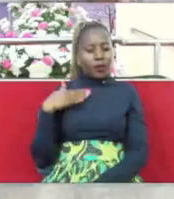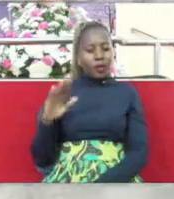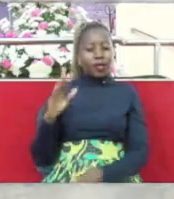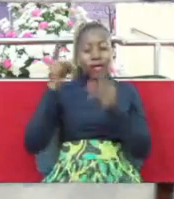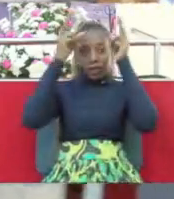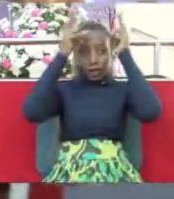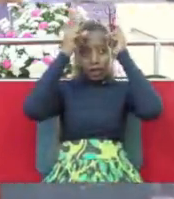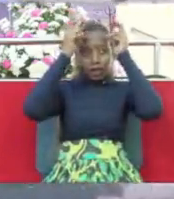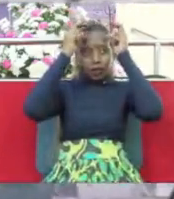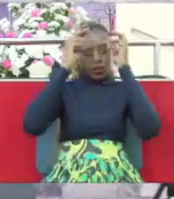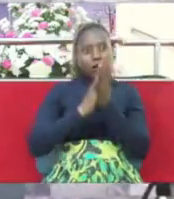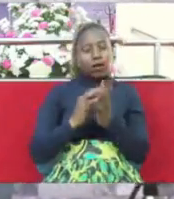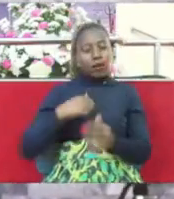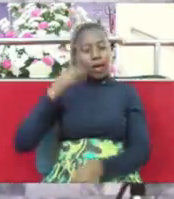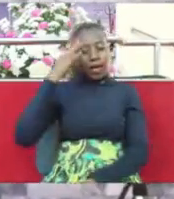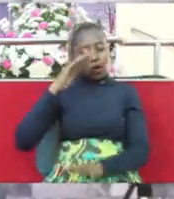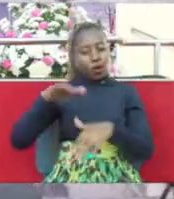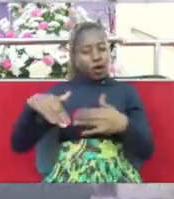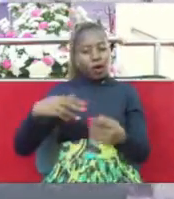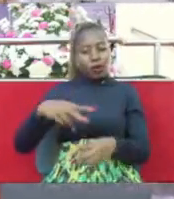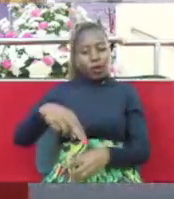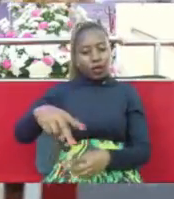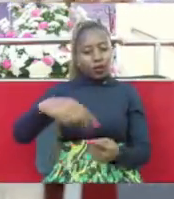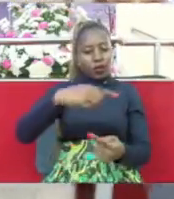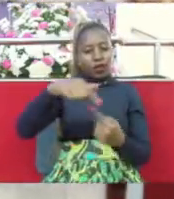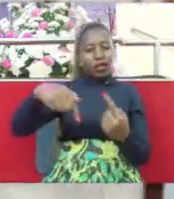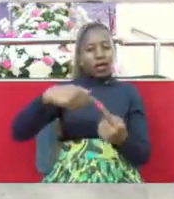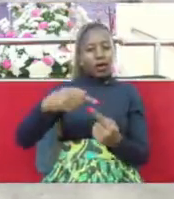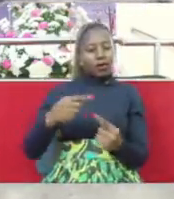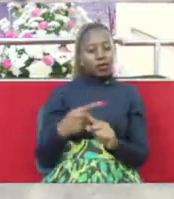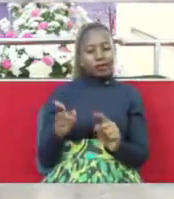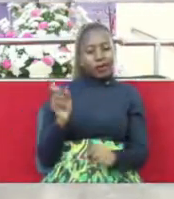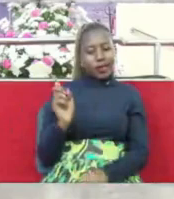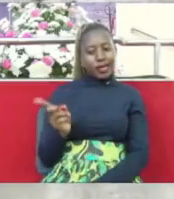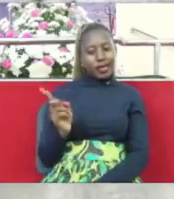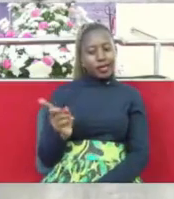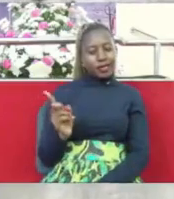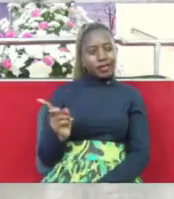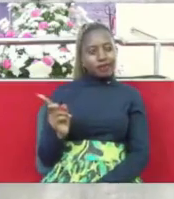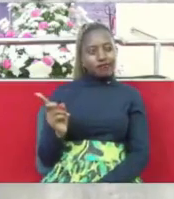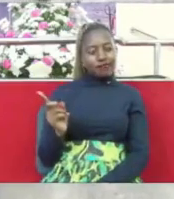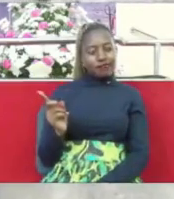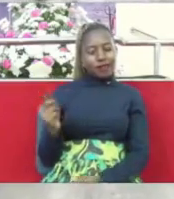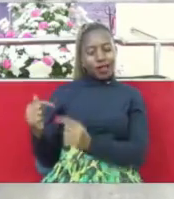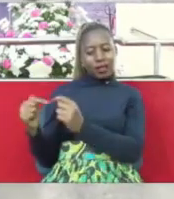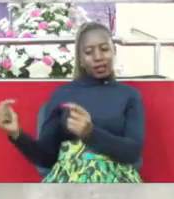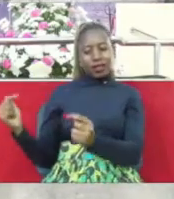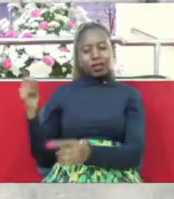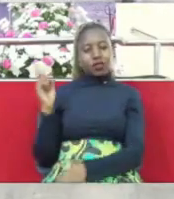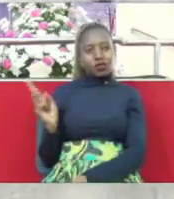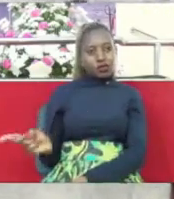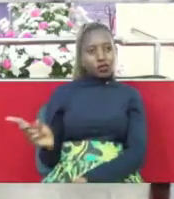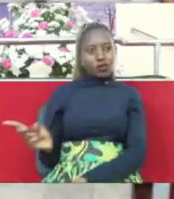been walking all around. Na najua venye umekuwa ukitembea huku. But this, lakini hili, I have against you. Niko nalo kinyume nawe. You have lost